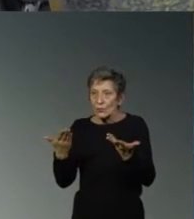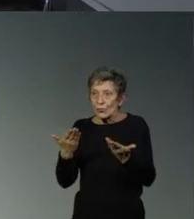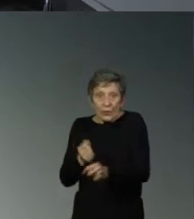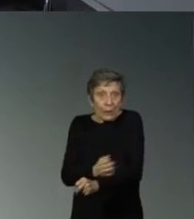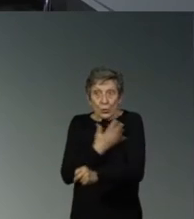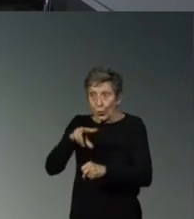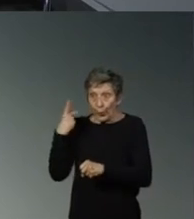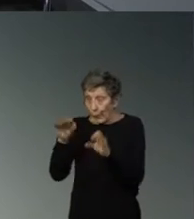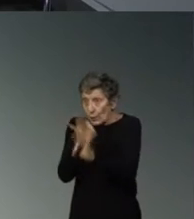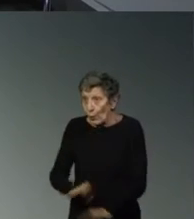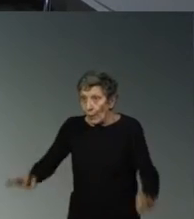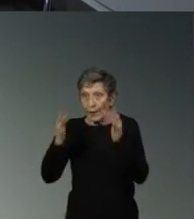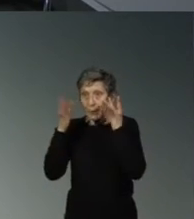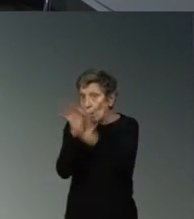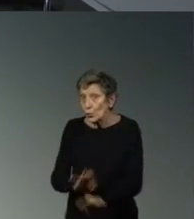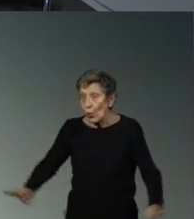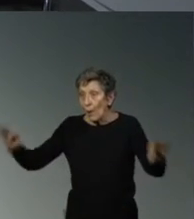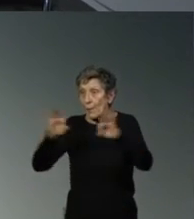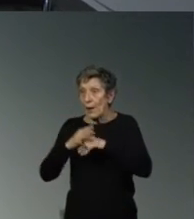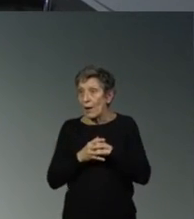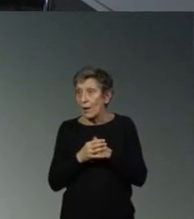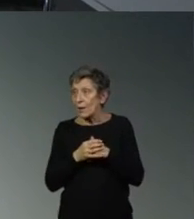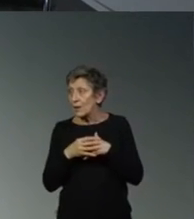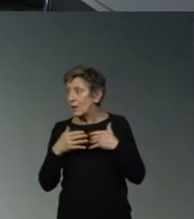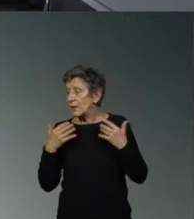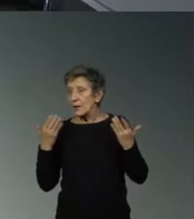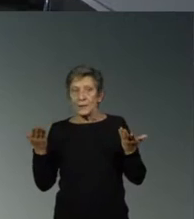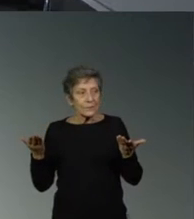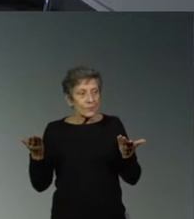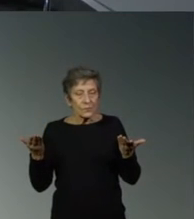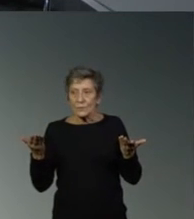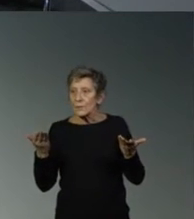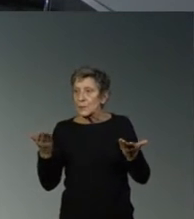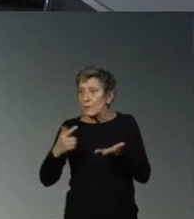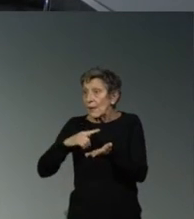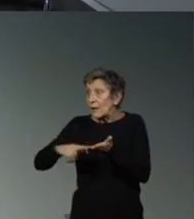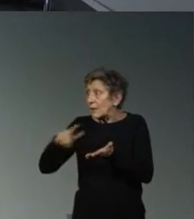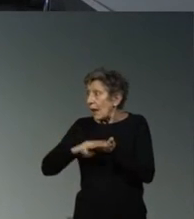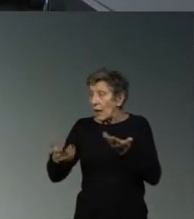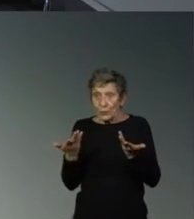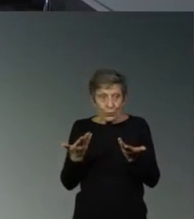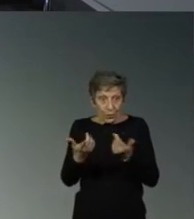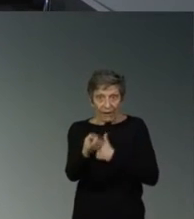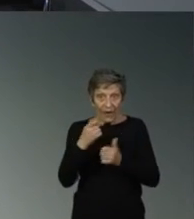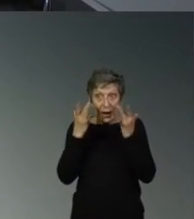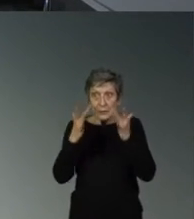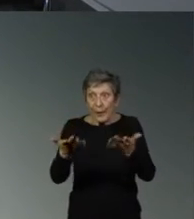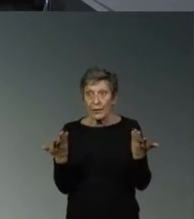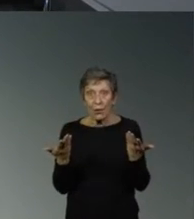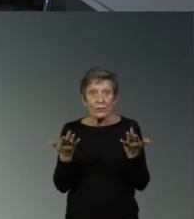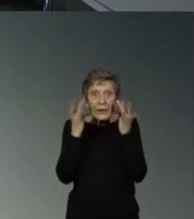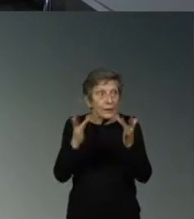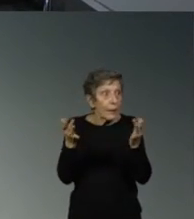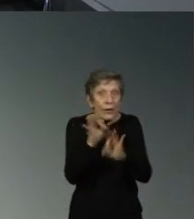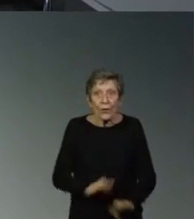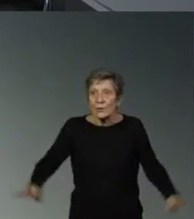pas l'expérience. Donc, à partir du moment où on n'a pas l'expérience, on ne produit pas de littérature. Comme votre codeur a du mal à coder Proust, la littérature se nourrit d'expérience. Et si on n'a pas l'expérience, même